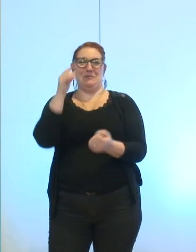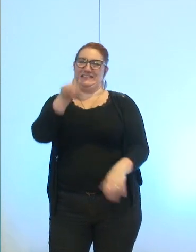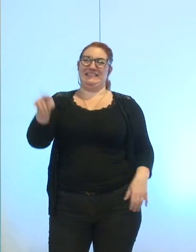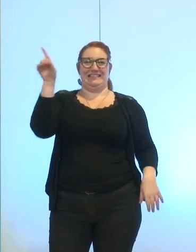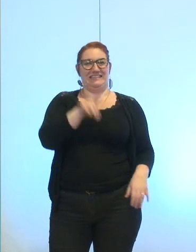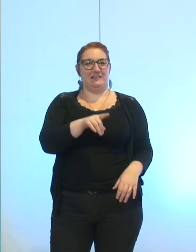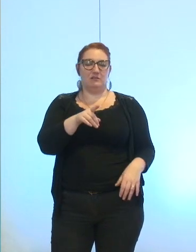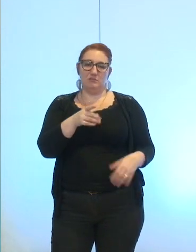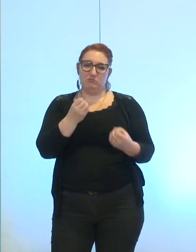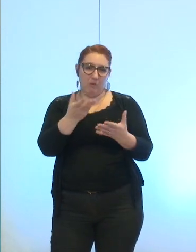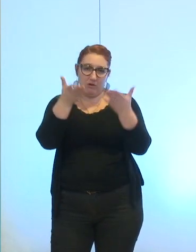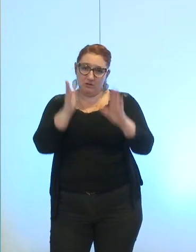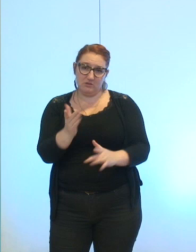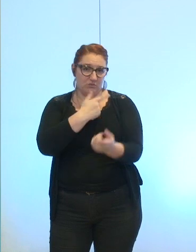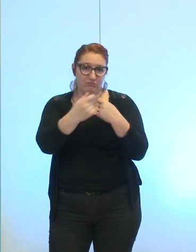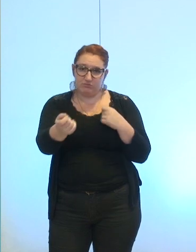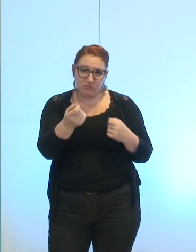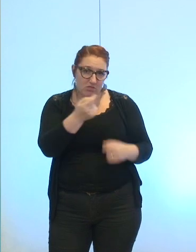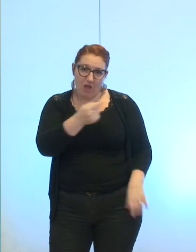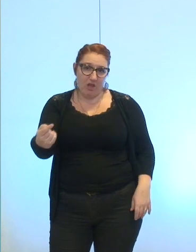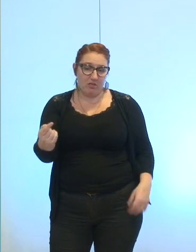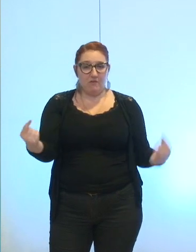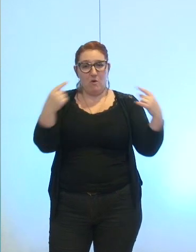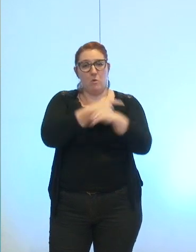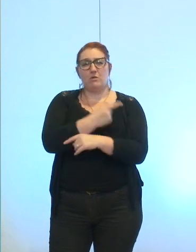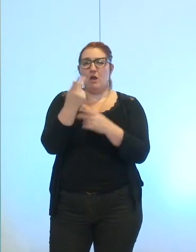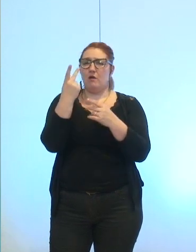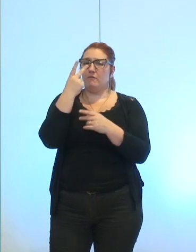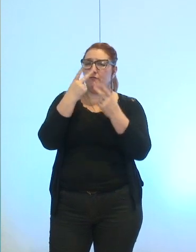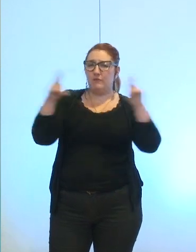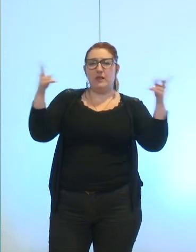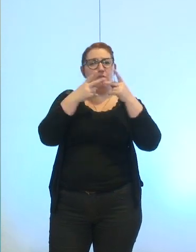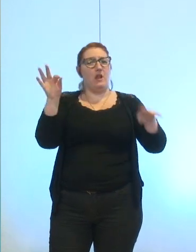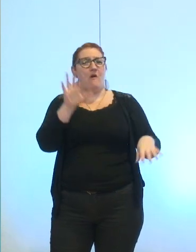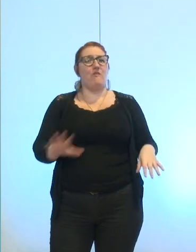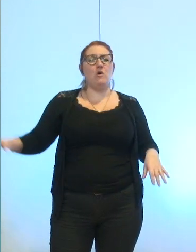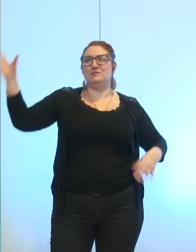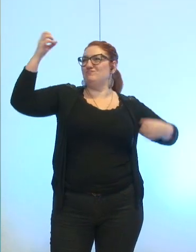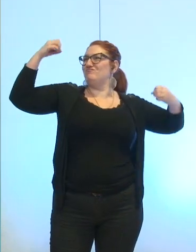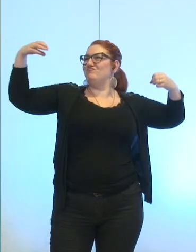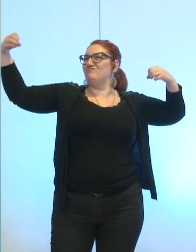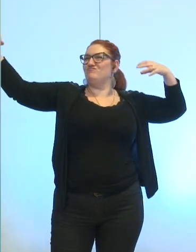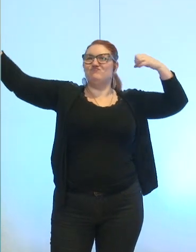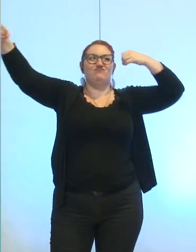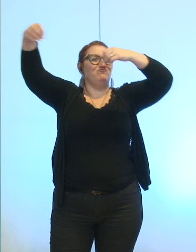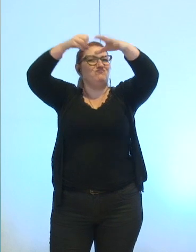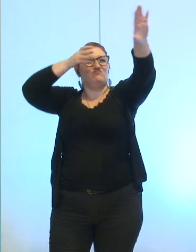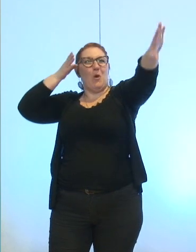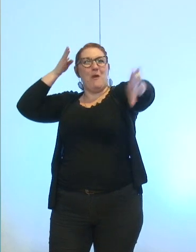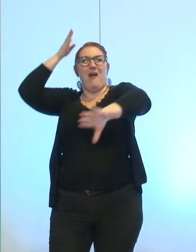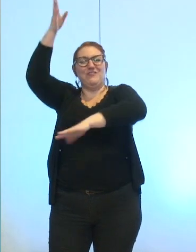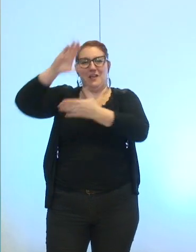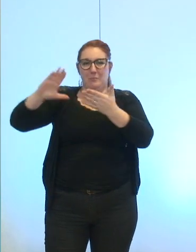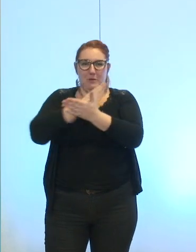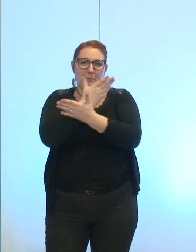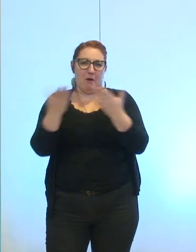décisions très négatives alors que des grandes ville de France s'illumine et se projette dans l'avenir Grenoble